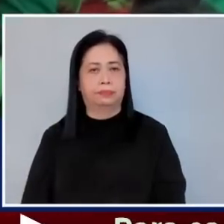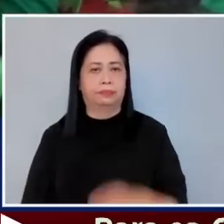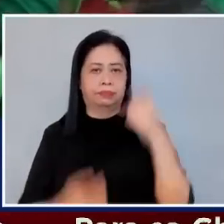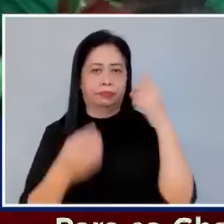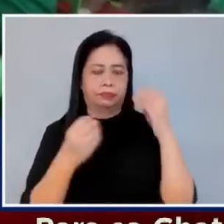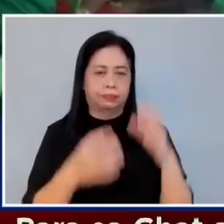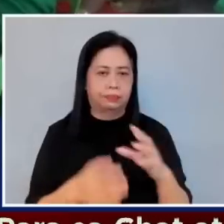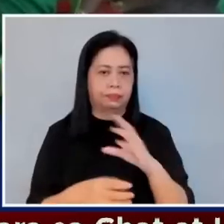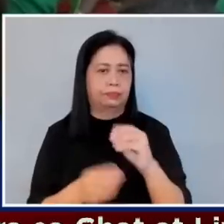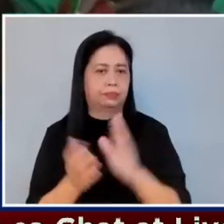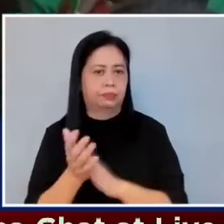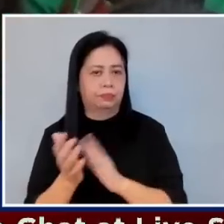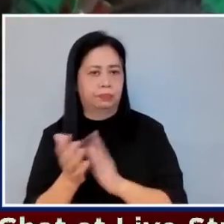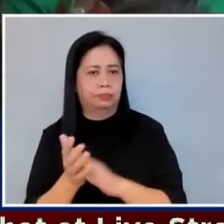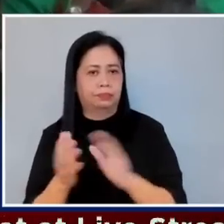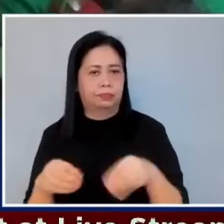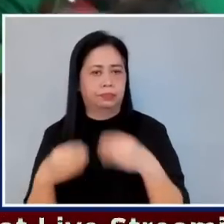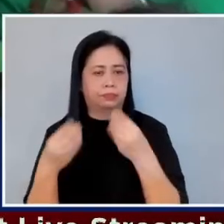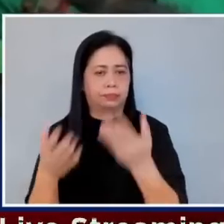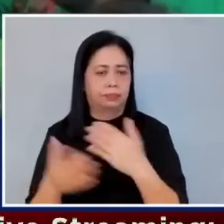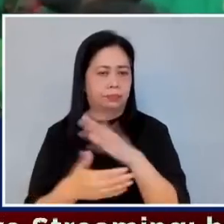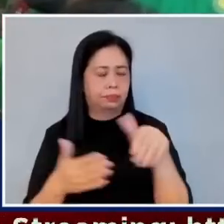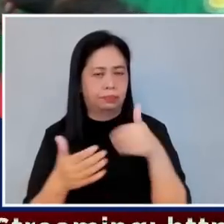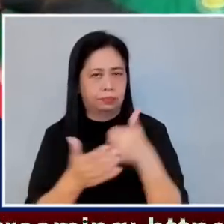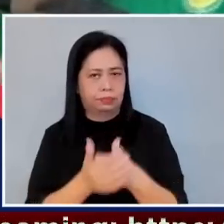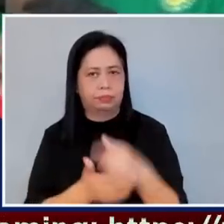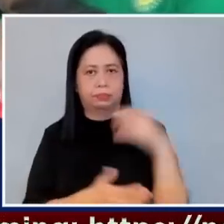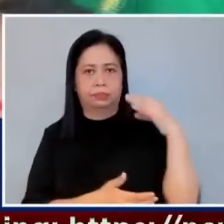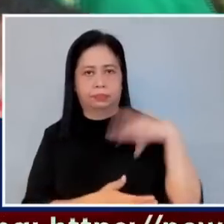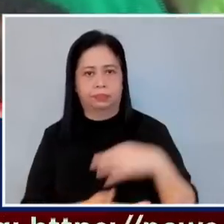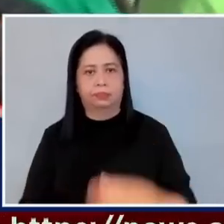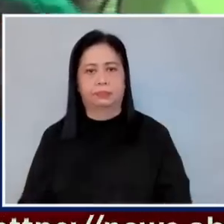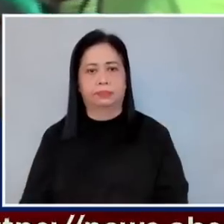at maibibigay ang lahat ng benepisyo.